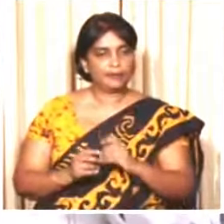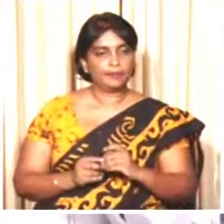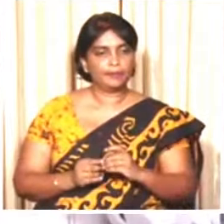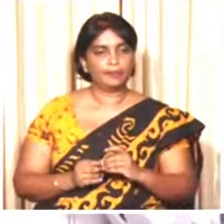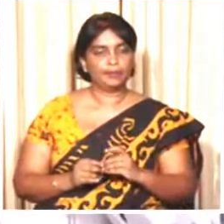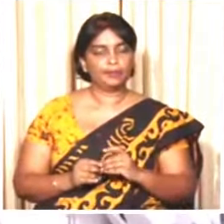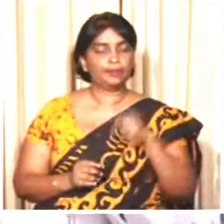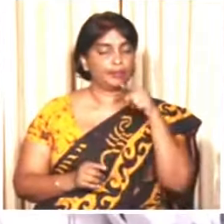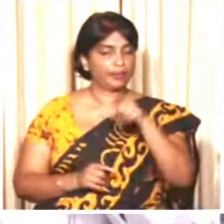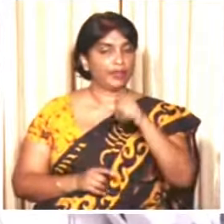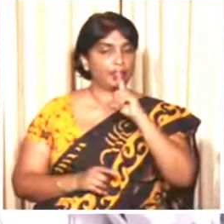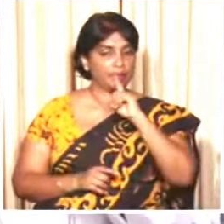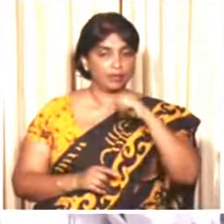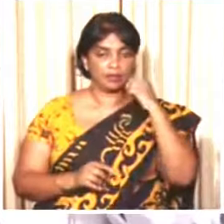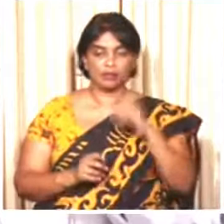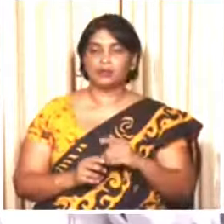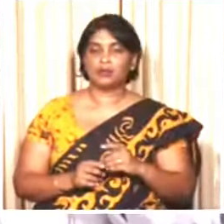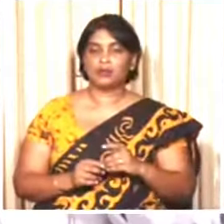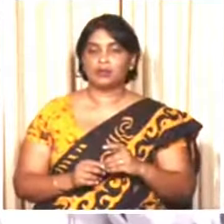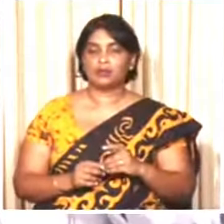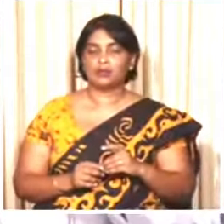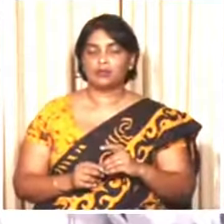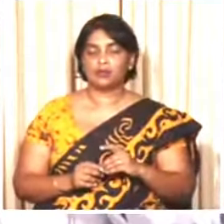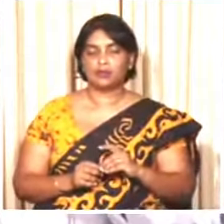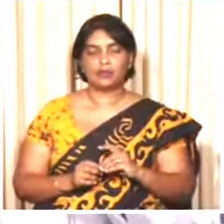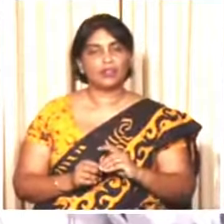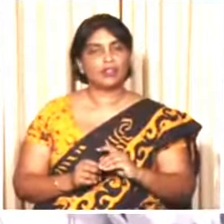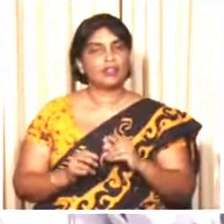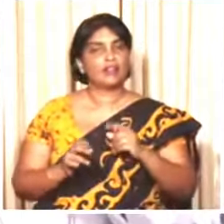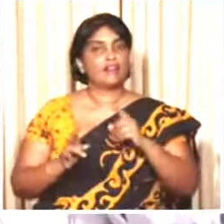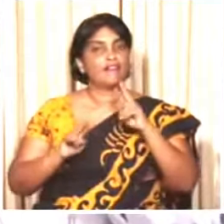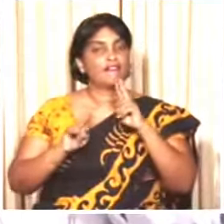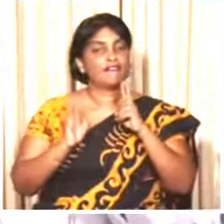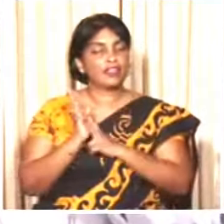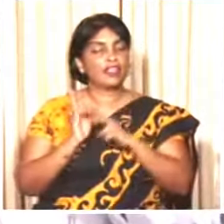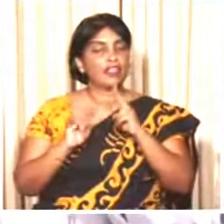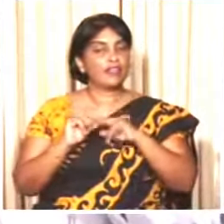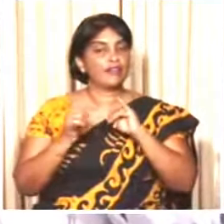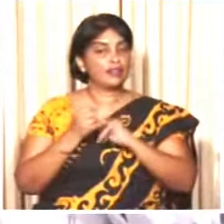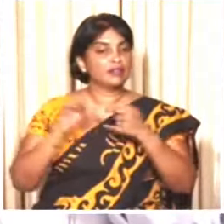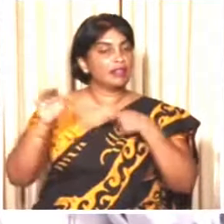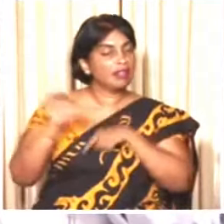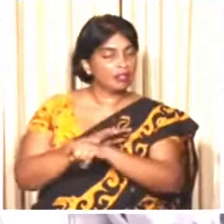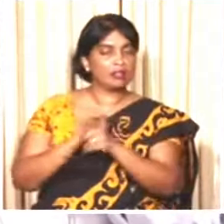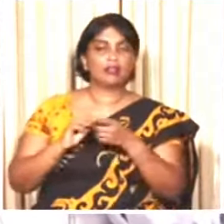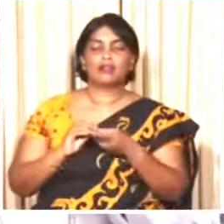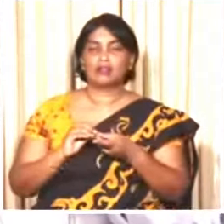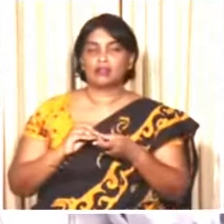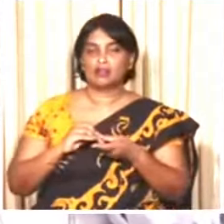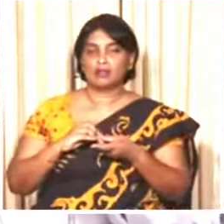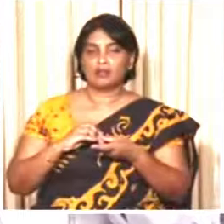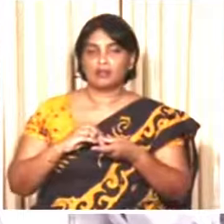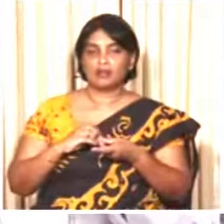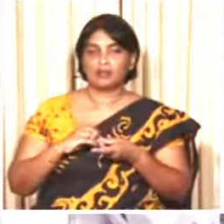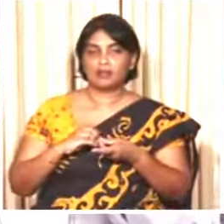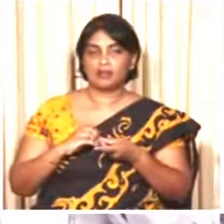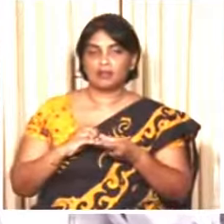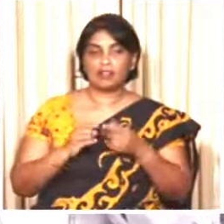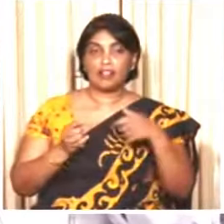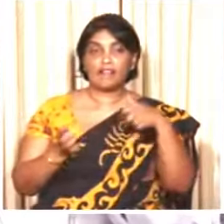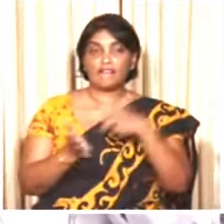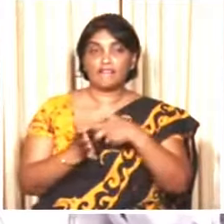මෙතුමාගේ මේ කතාවට VFS එක රිංගවලා වීසා ගාස්තු වැඩි කරන